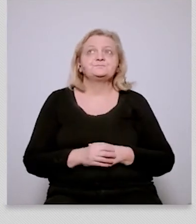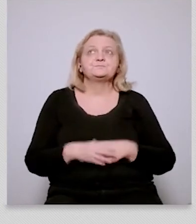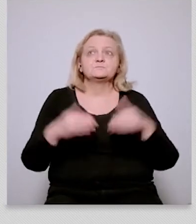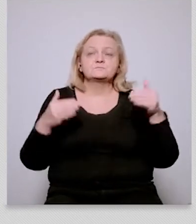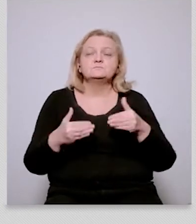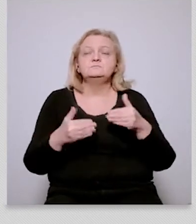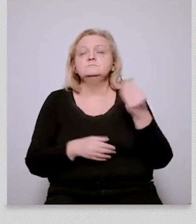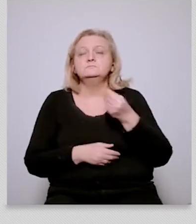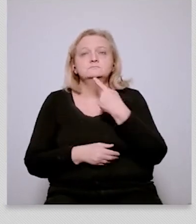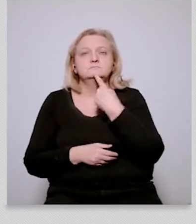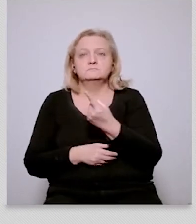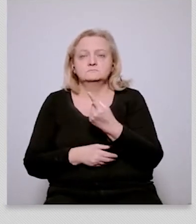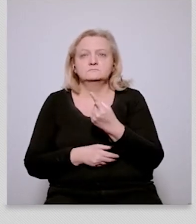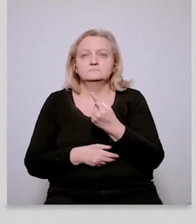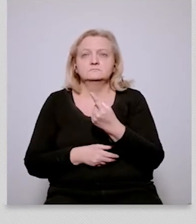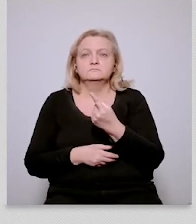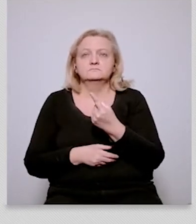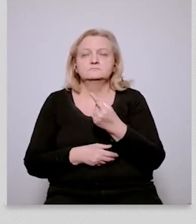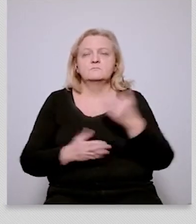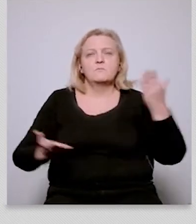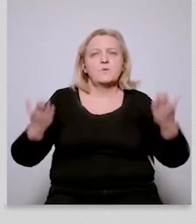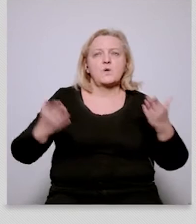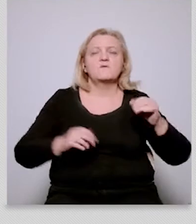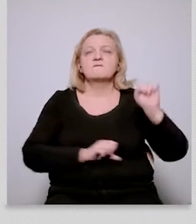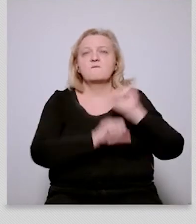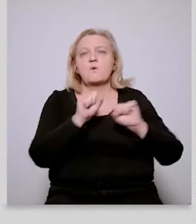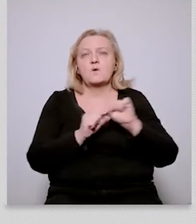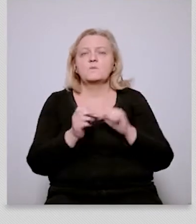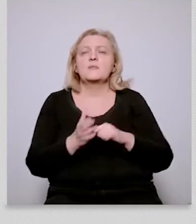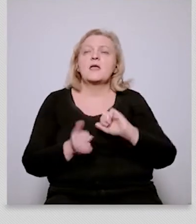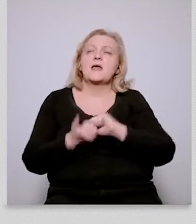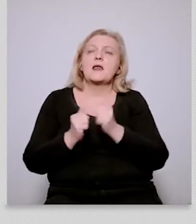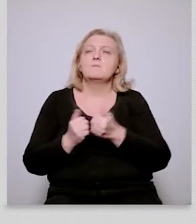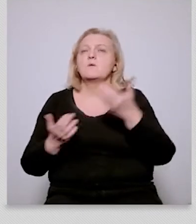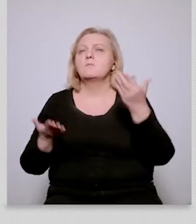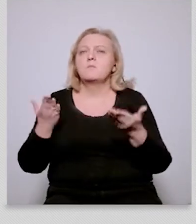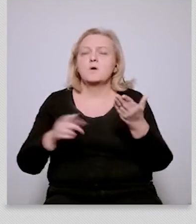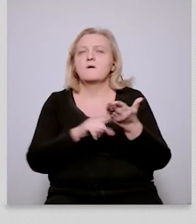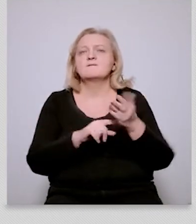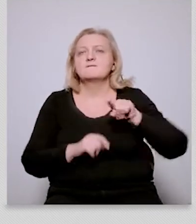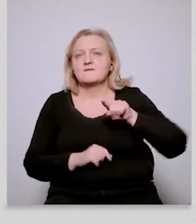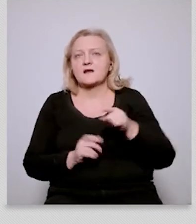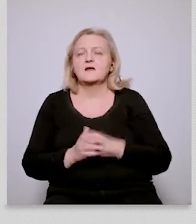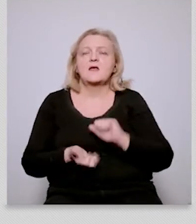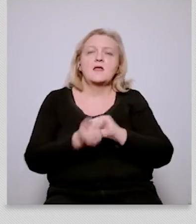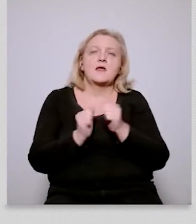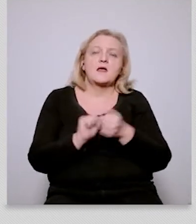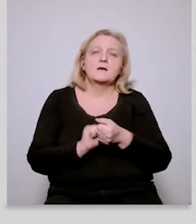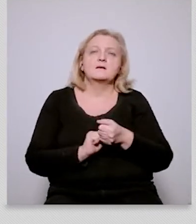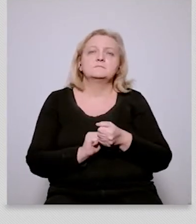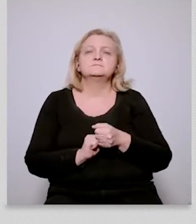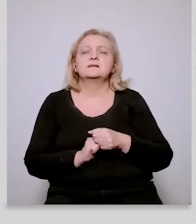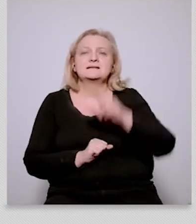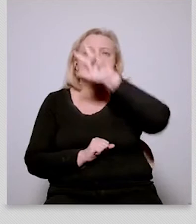skontrastuję tą z Włochami albo jeżeli to skontrastuję z Francją albo z państwami